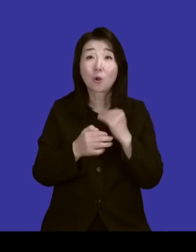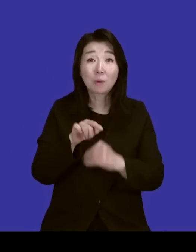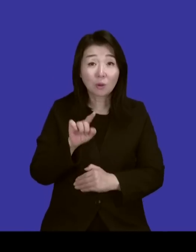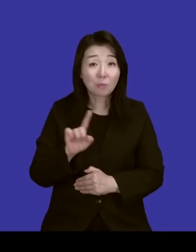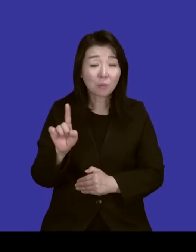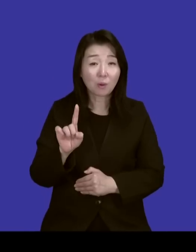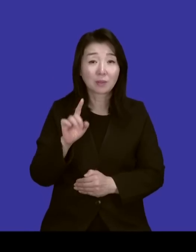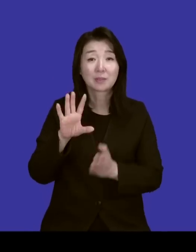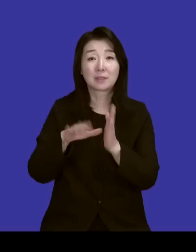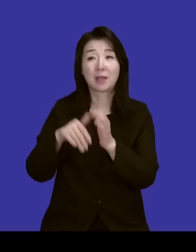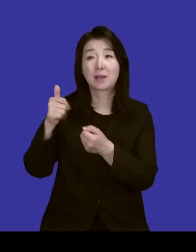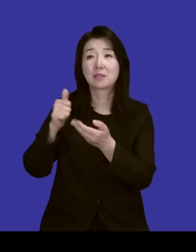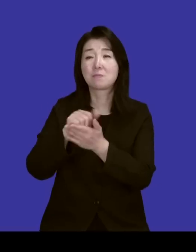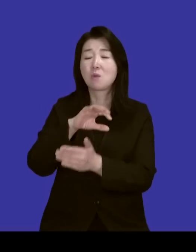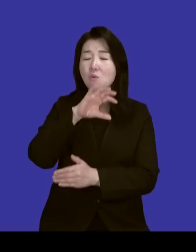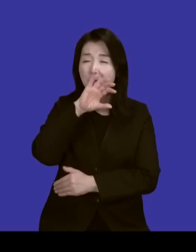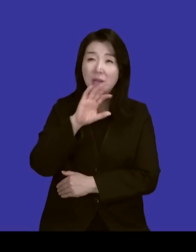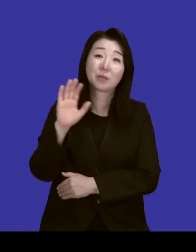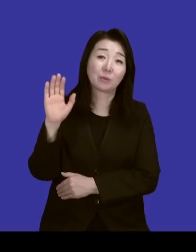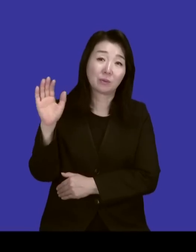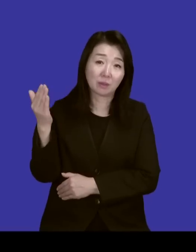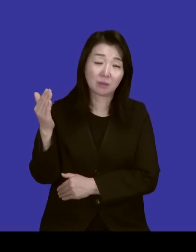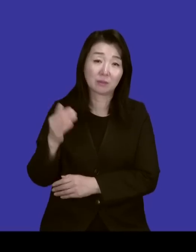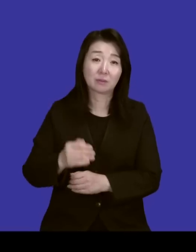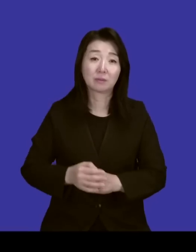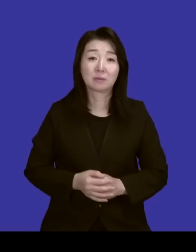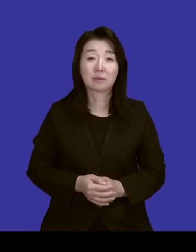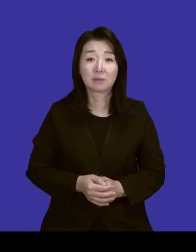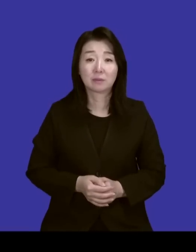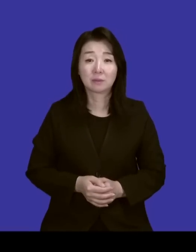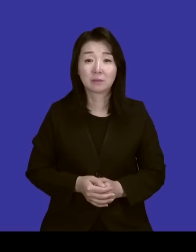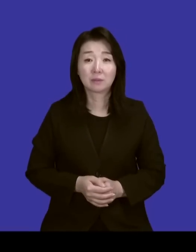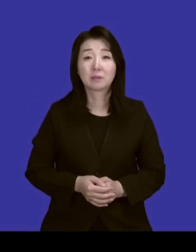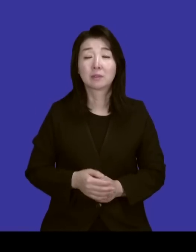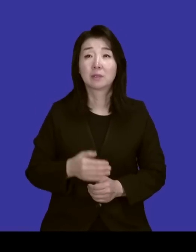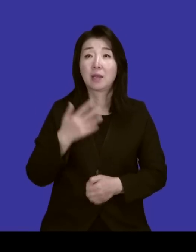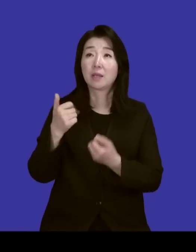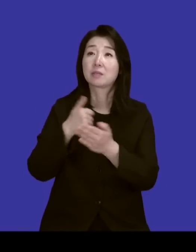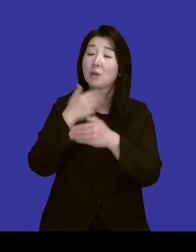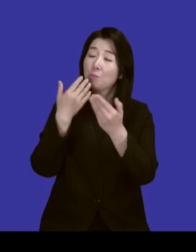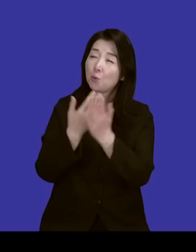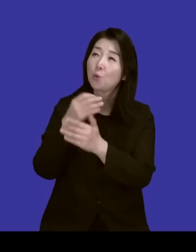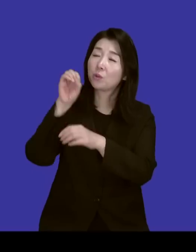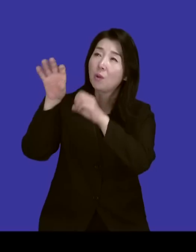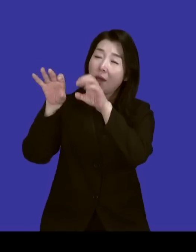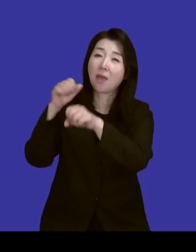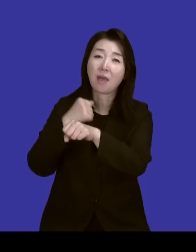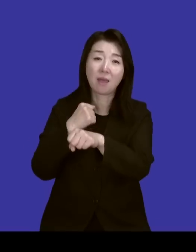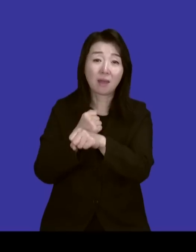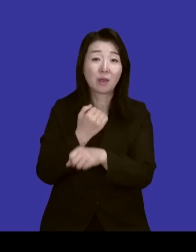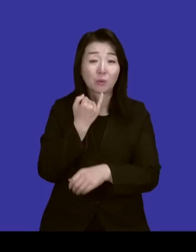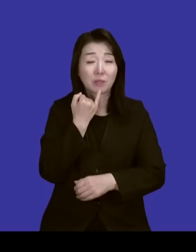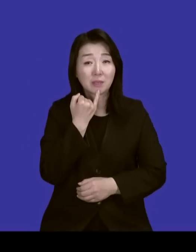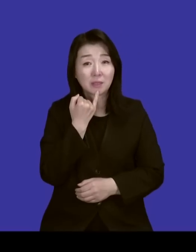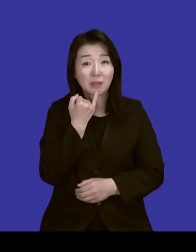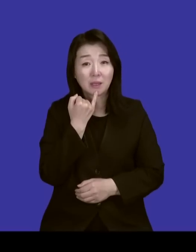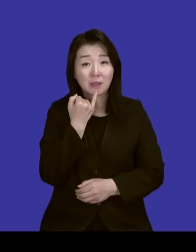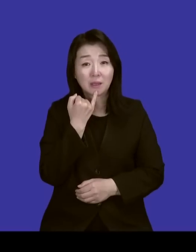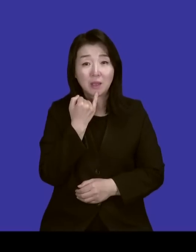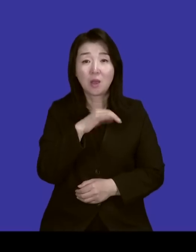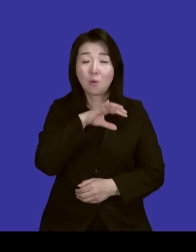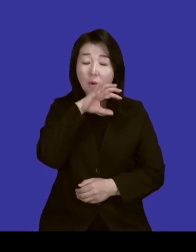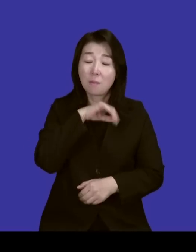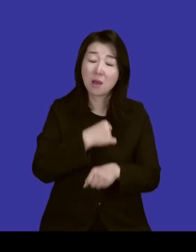하나님은 원망해도 돼. 나에게 다 해. 나에게 다 내가